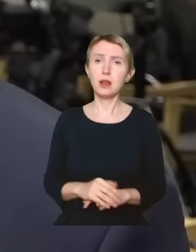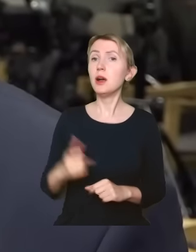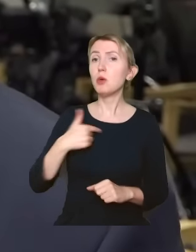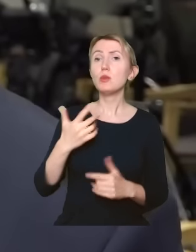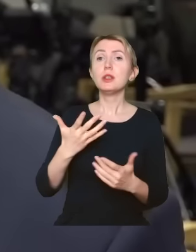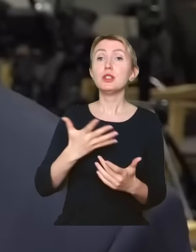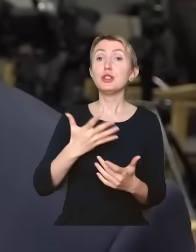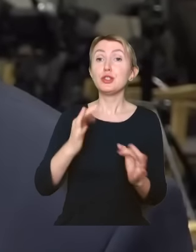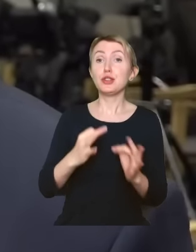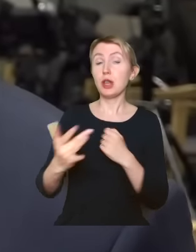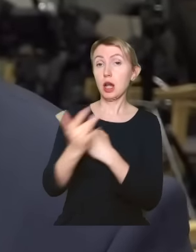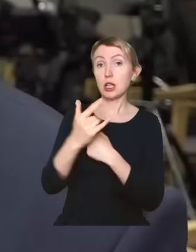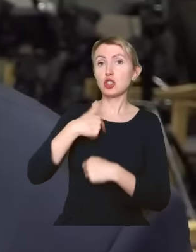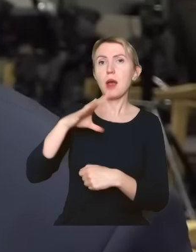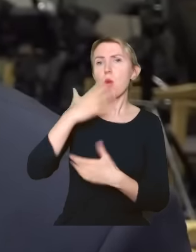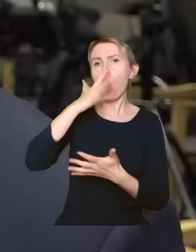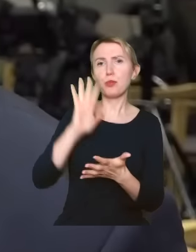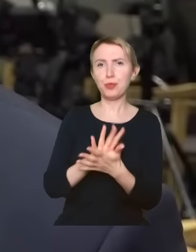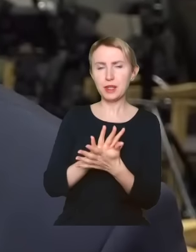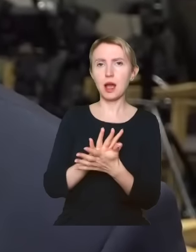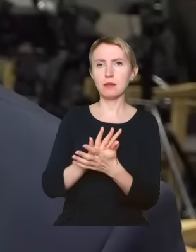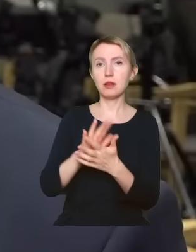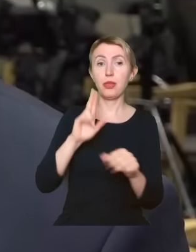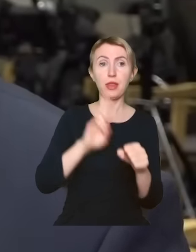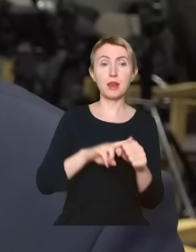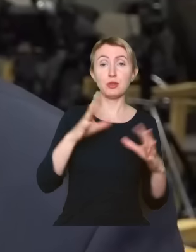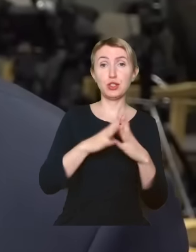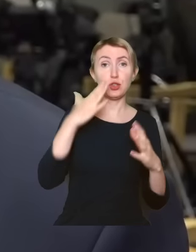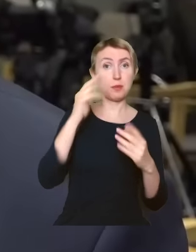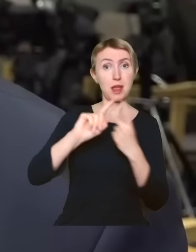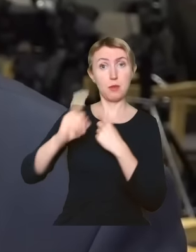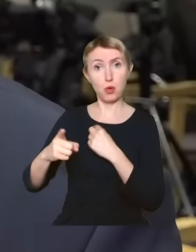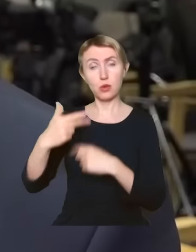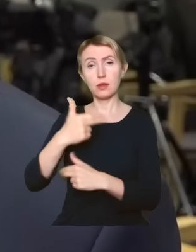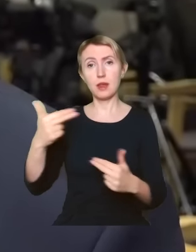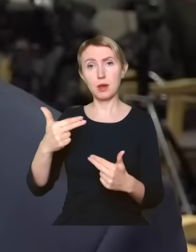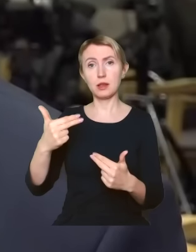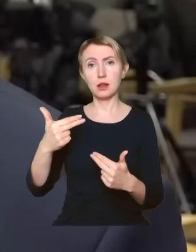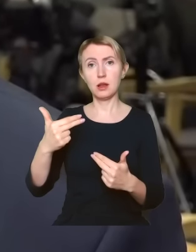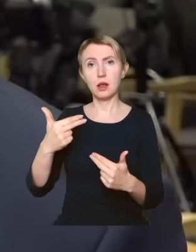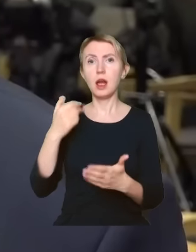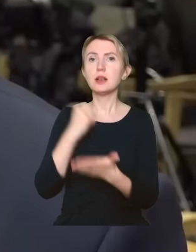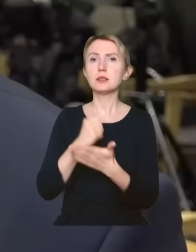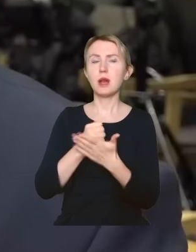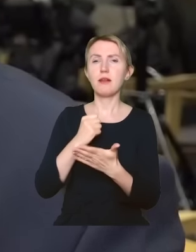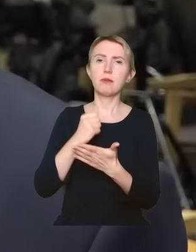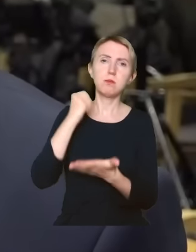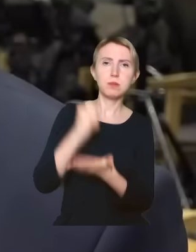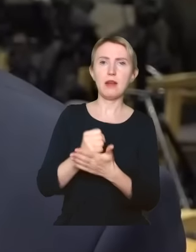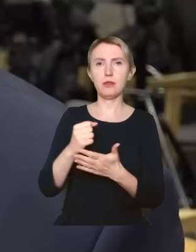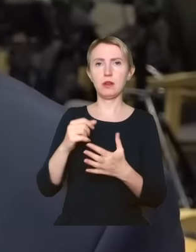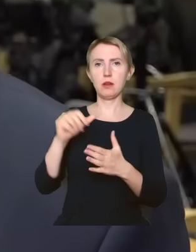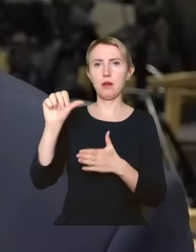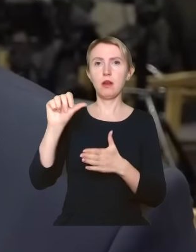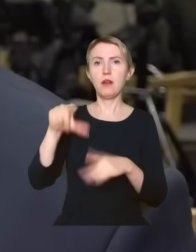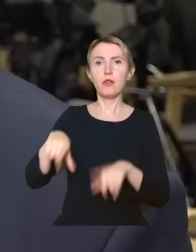się, że ja wyraziłem opinię, zresztą już po tym terminie 10 maja, na temat pewnych aspektów prawnych tych wyborów. Czyli nie uczestniczyłem